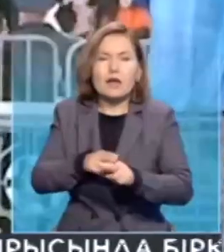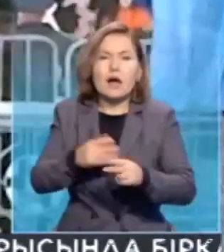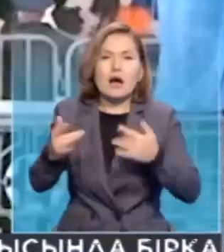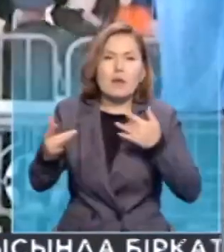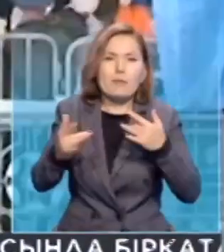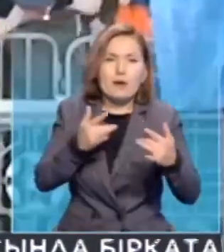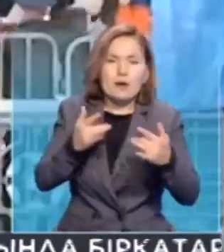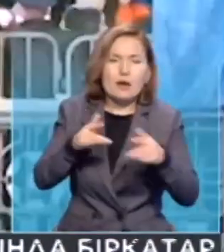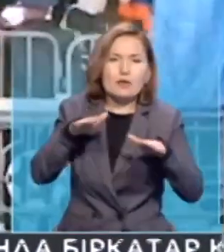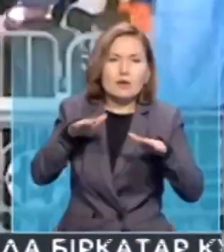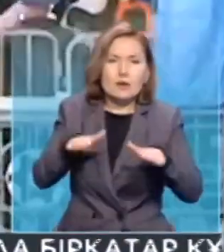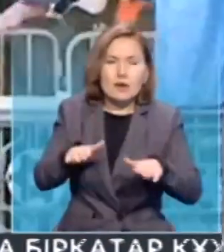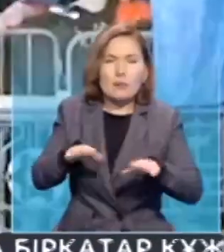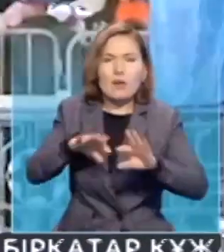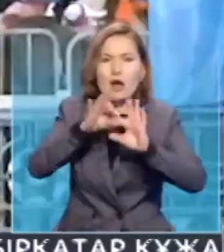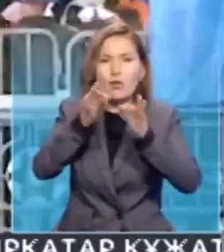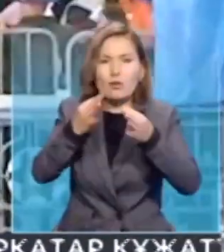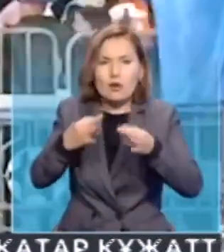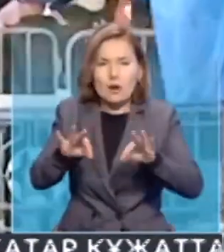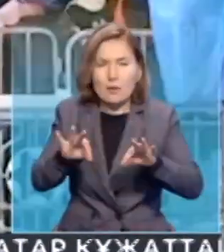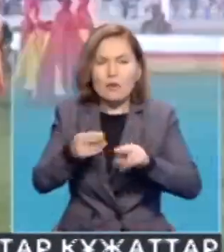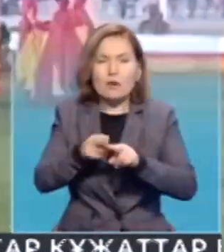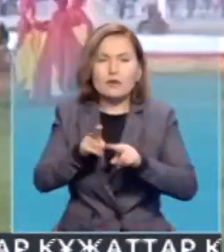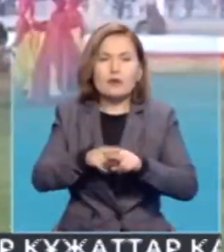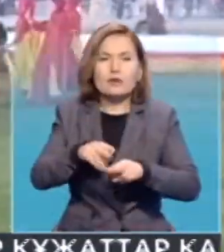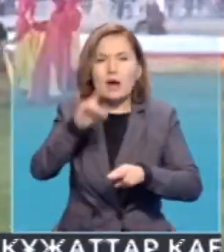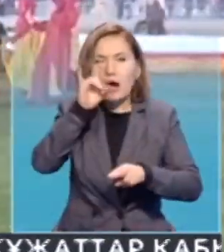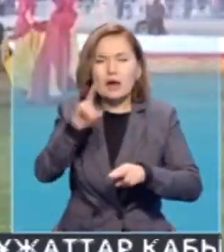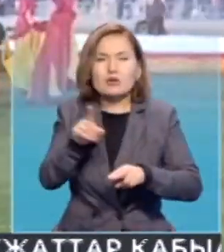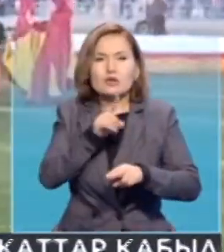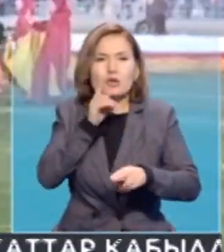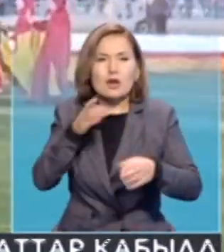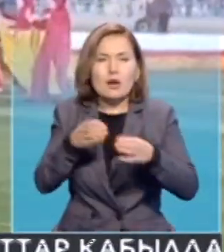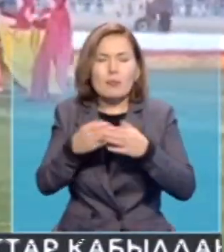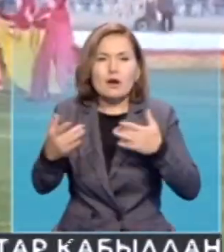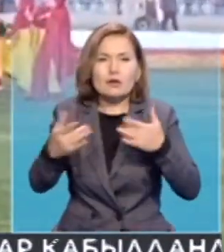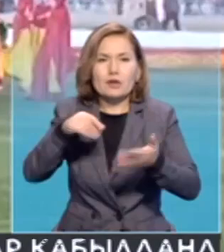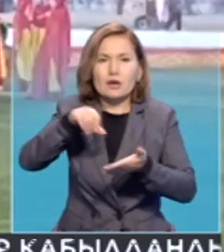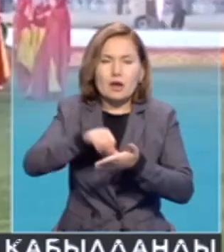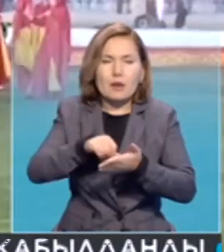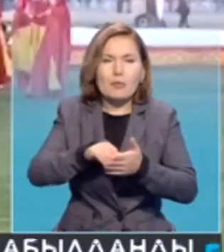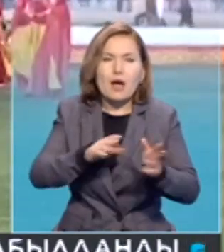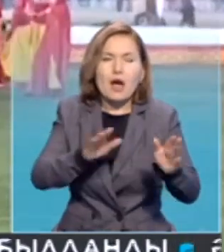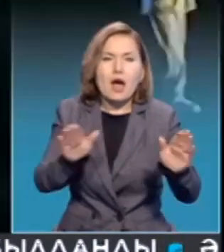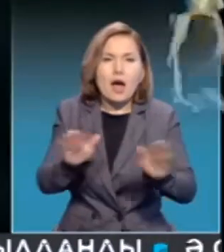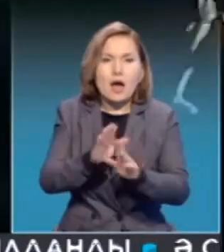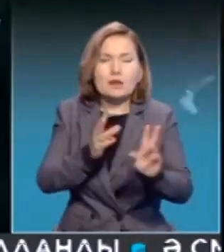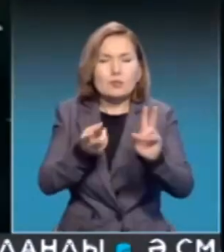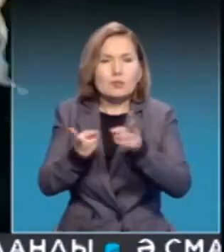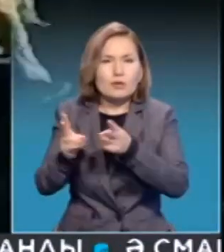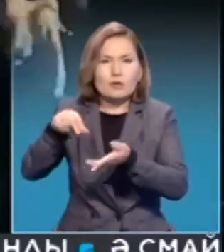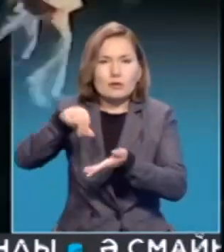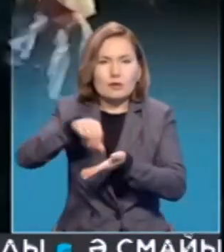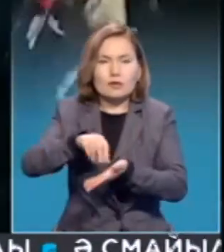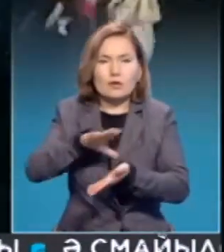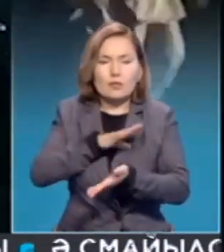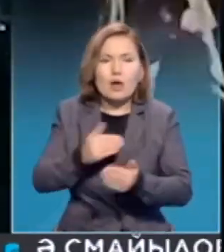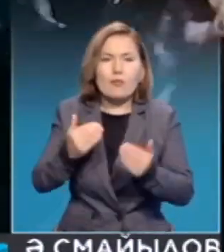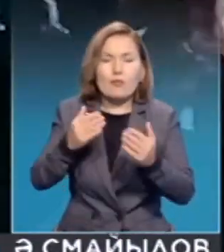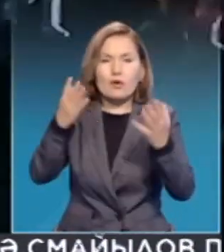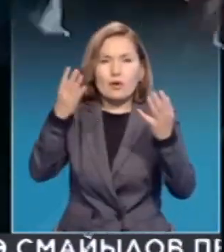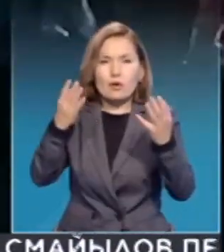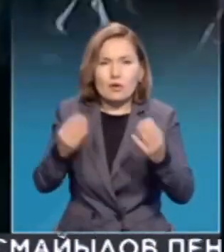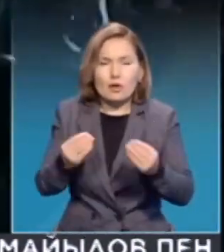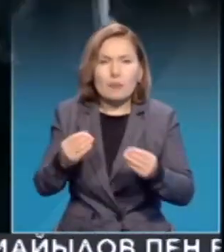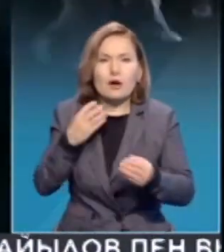концертте жергілікті өнерпаздармен бірге қазақ эстрадасының жұлдыздары да ән шырқап, бүгінгі кеште